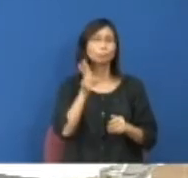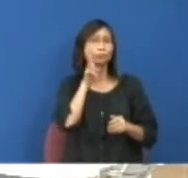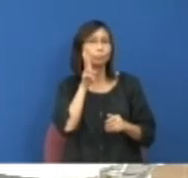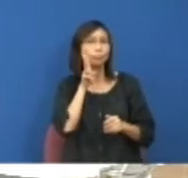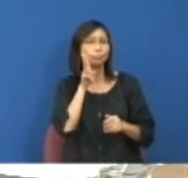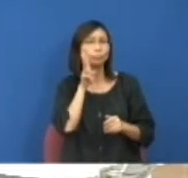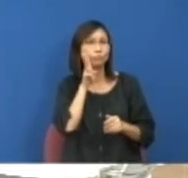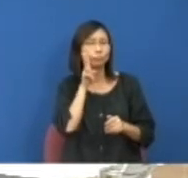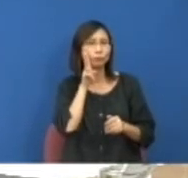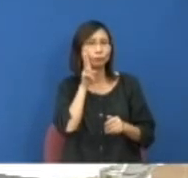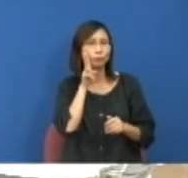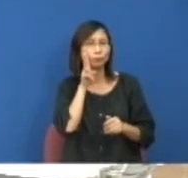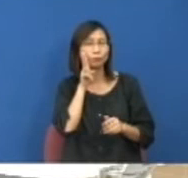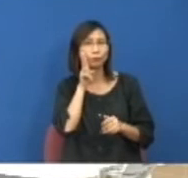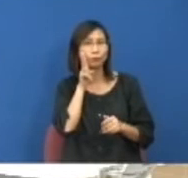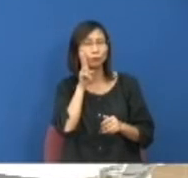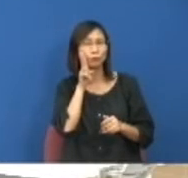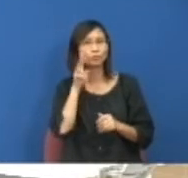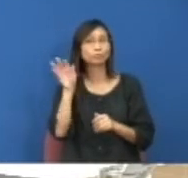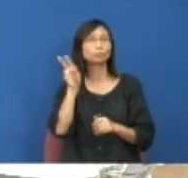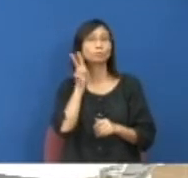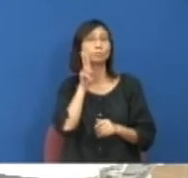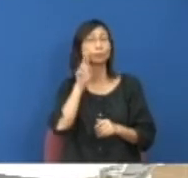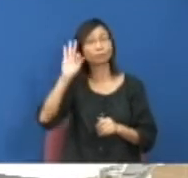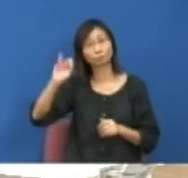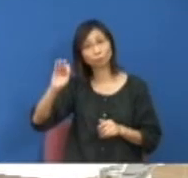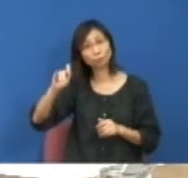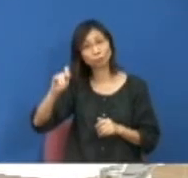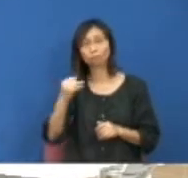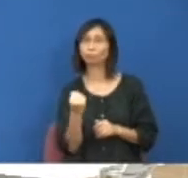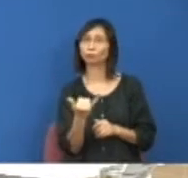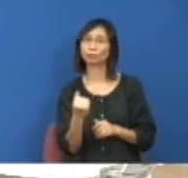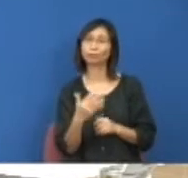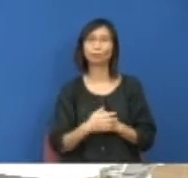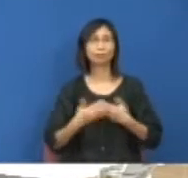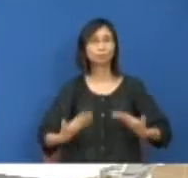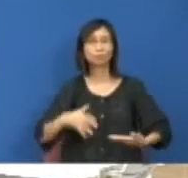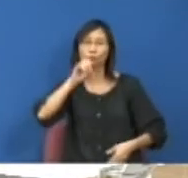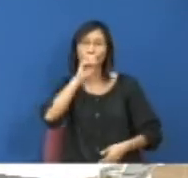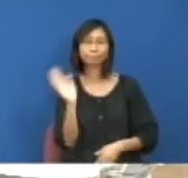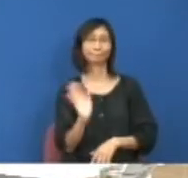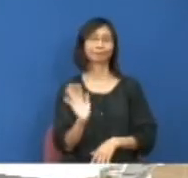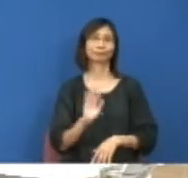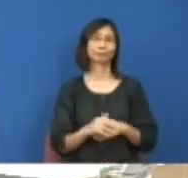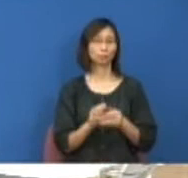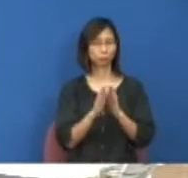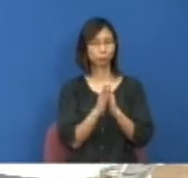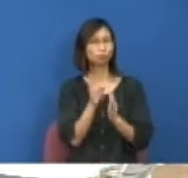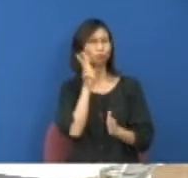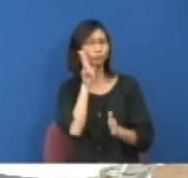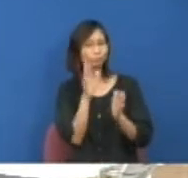會參與革命咧？呢個就我諗今日就唔好講住啦。但係其實個就係一本書一樣嘅，